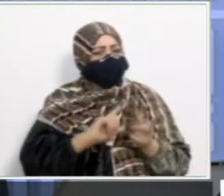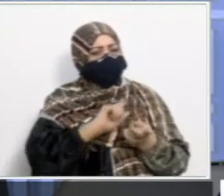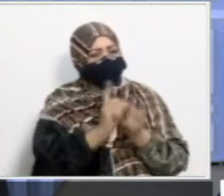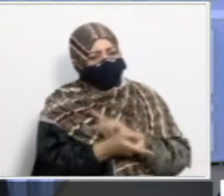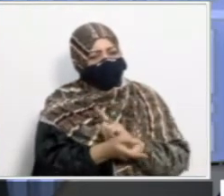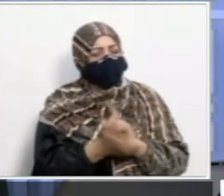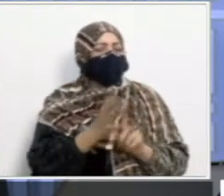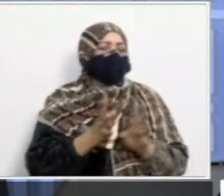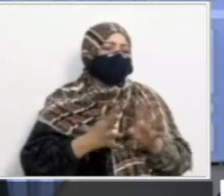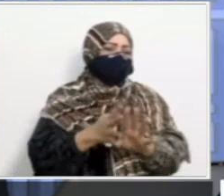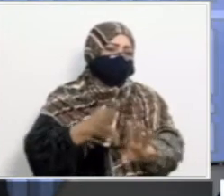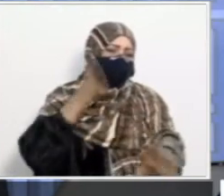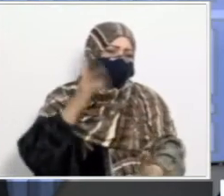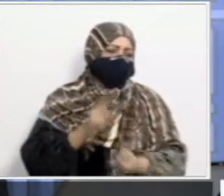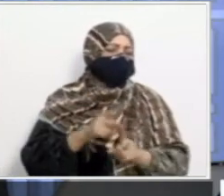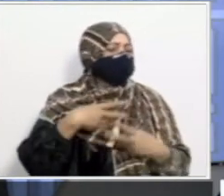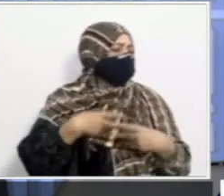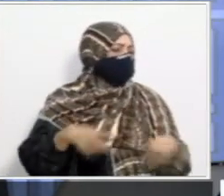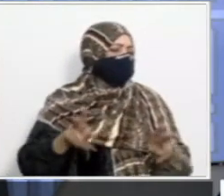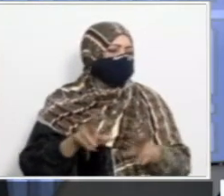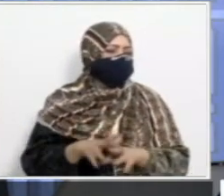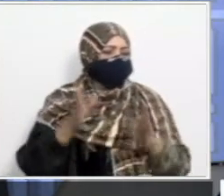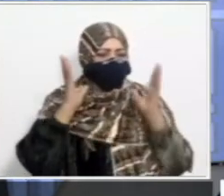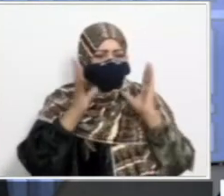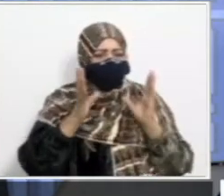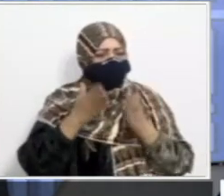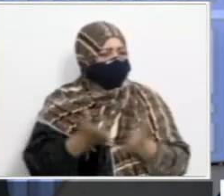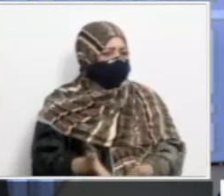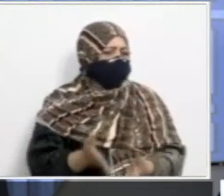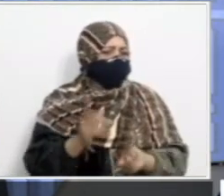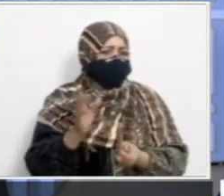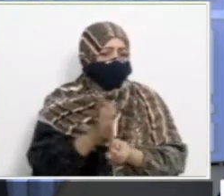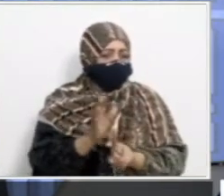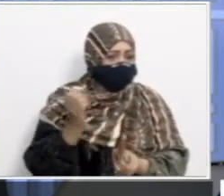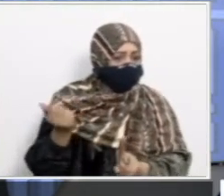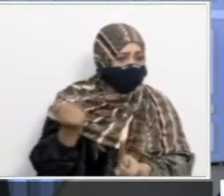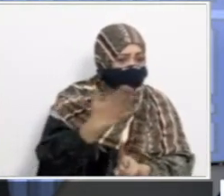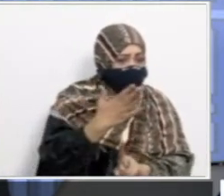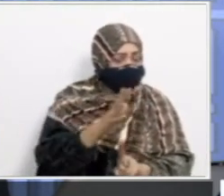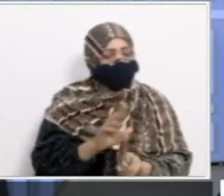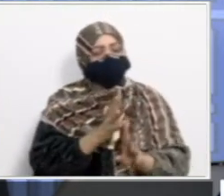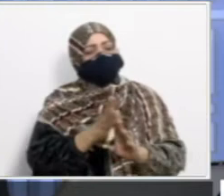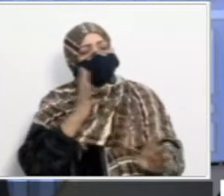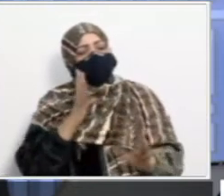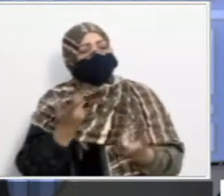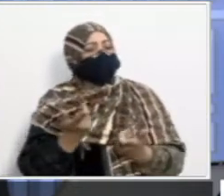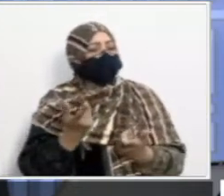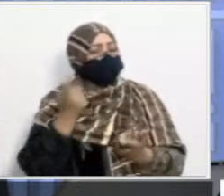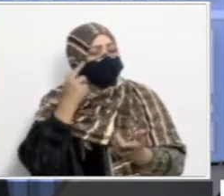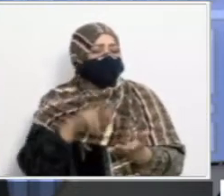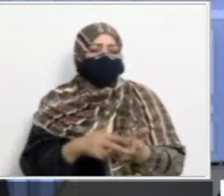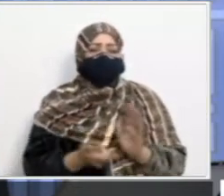فإذا يعني لم يستخلف ماذا يصنع المأمومون؟ المأمومون